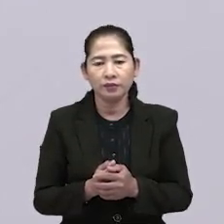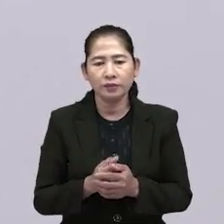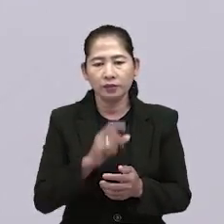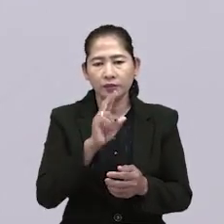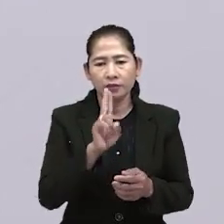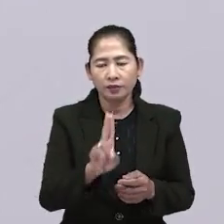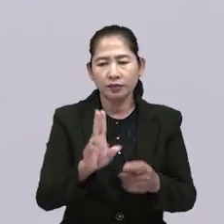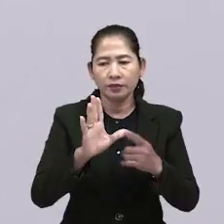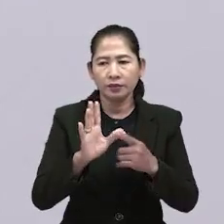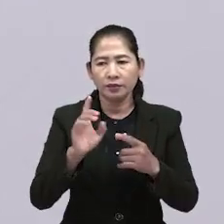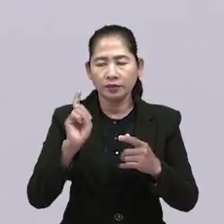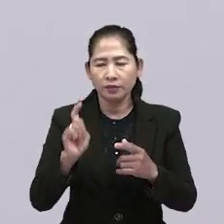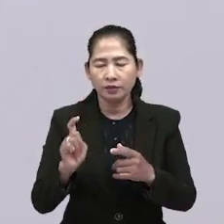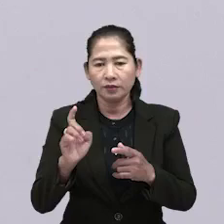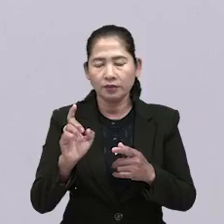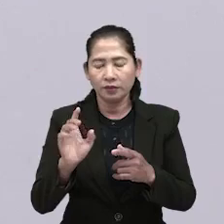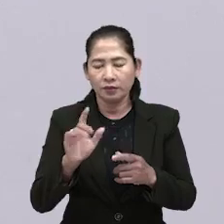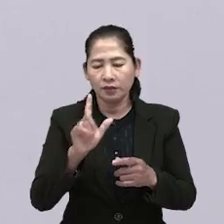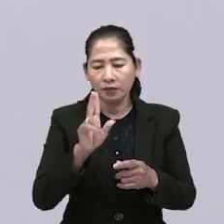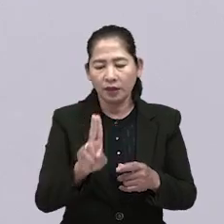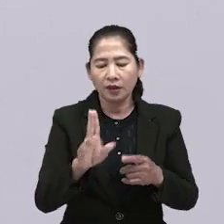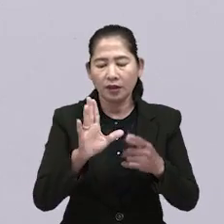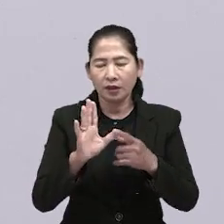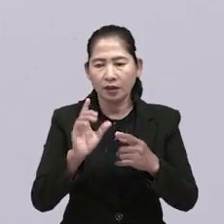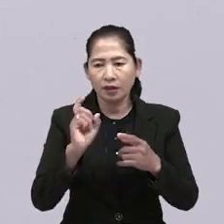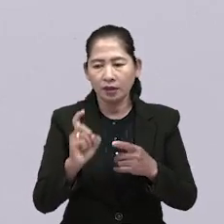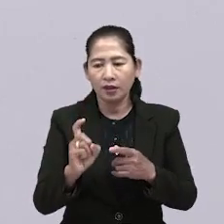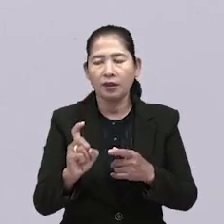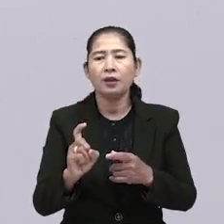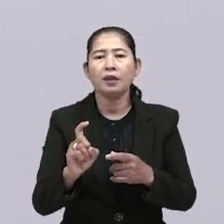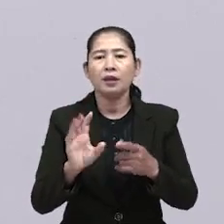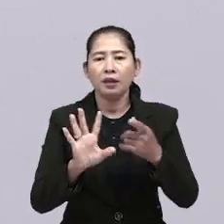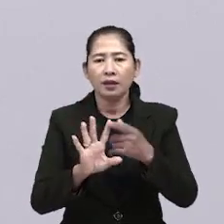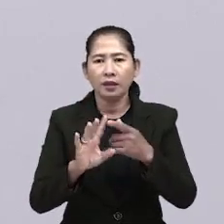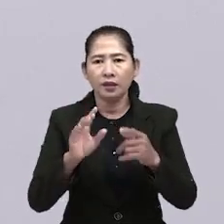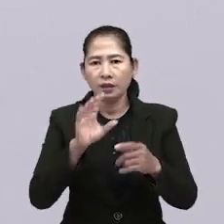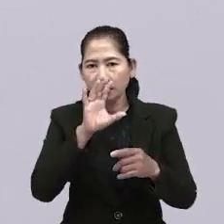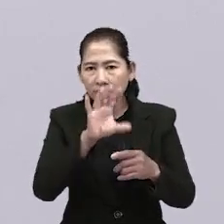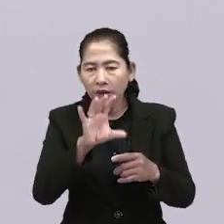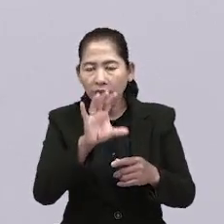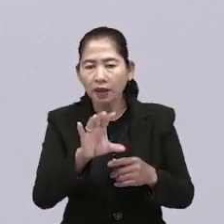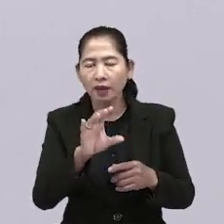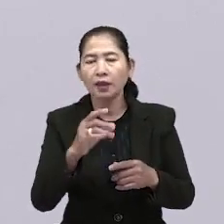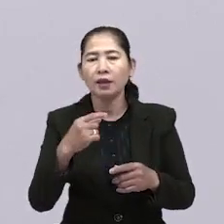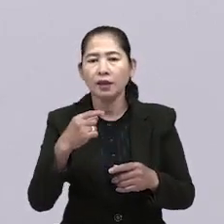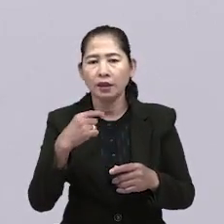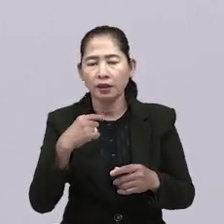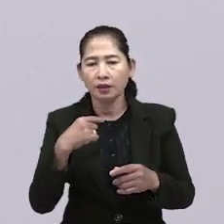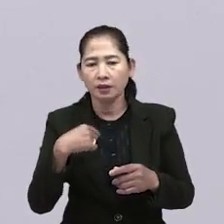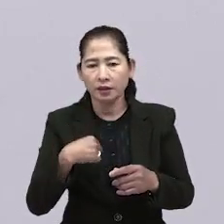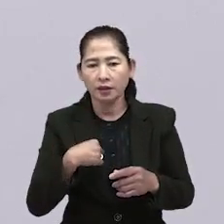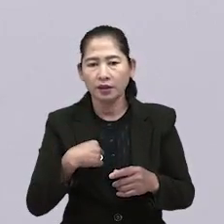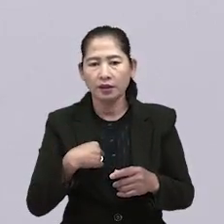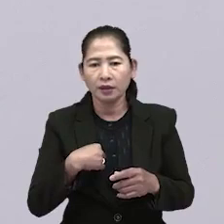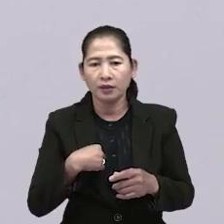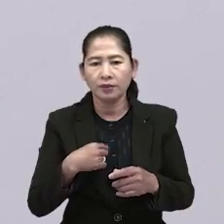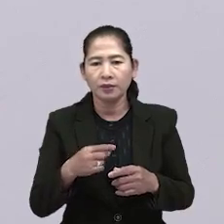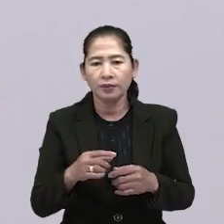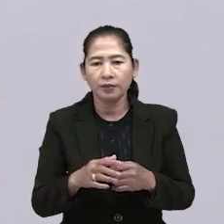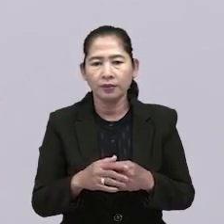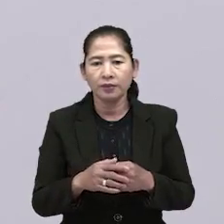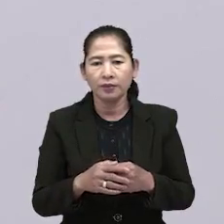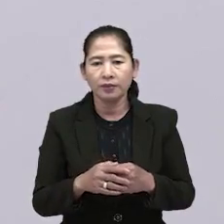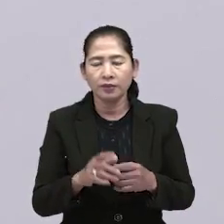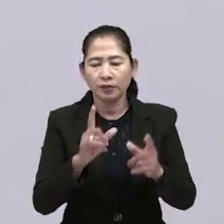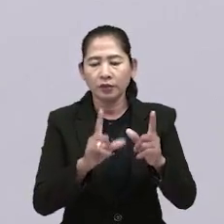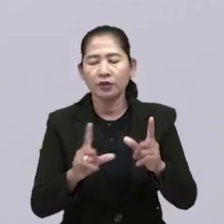អាគីឆ្កែខ្ញុំយកពាក្យខ្ញុំជួននេះកូននេះអាគីឆ្កែខ្ញុំចឹ